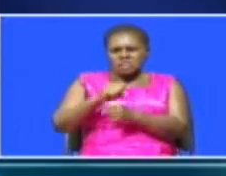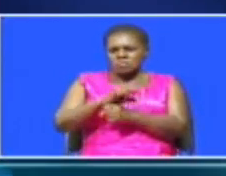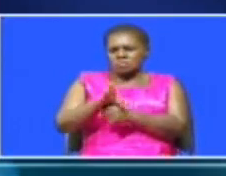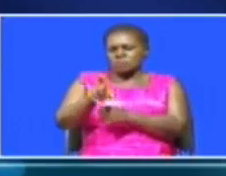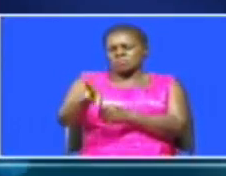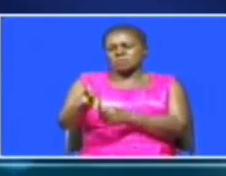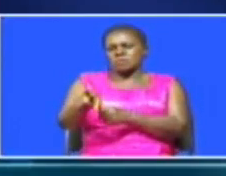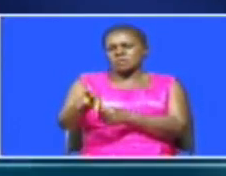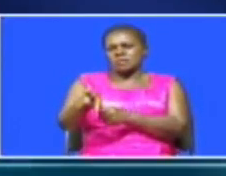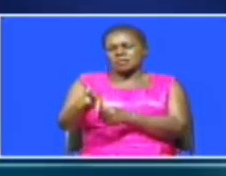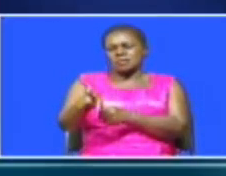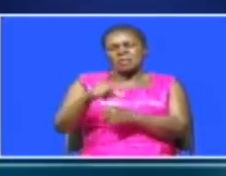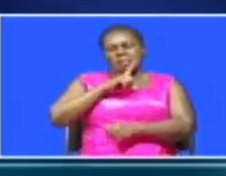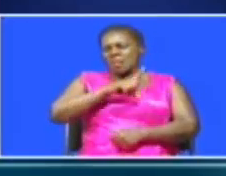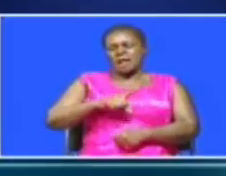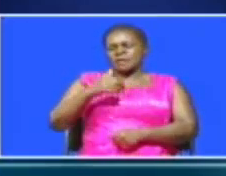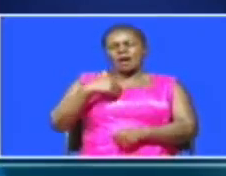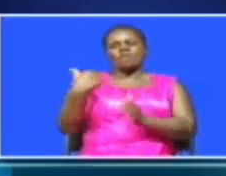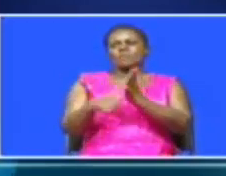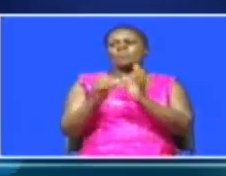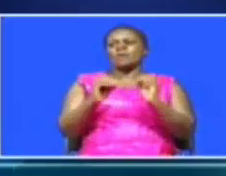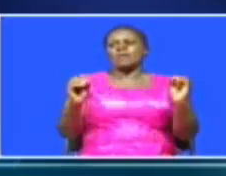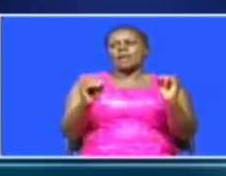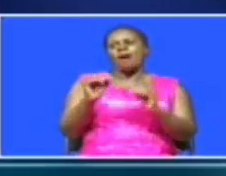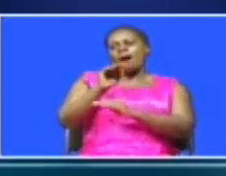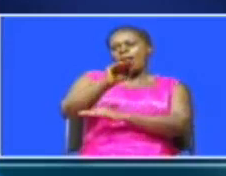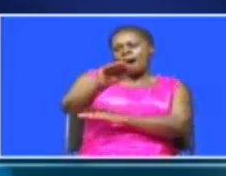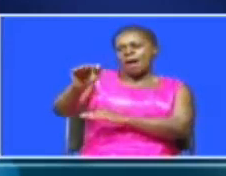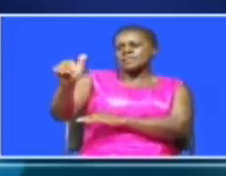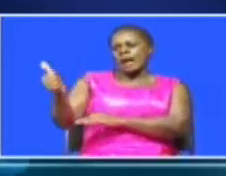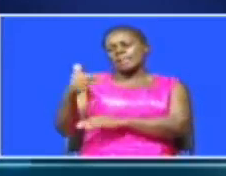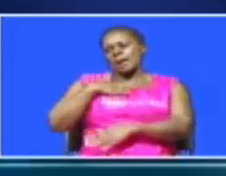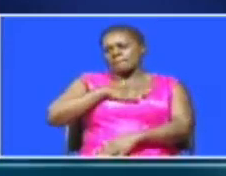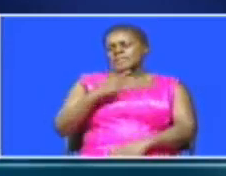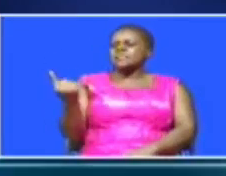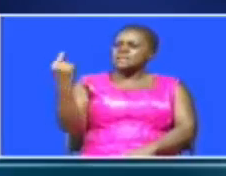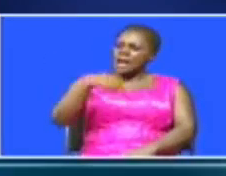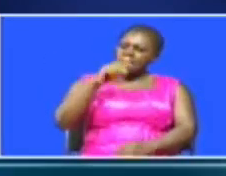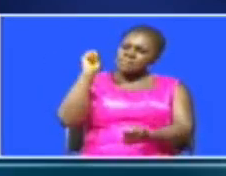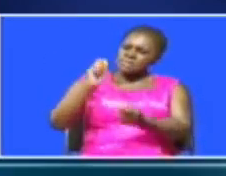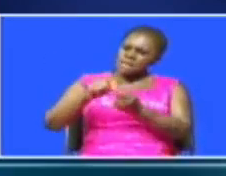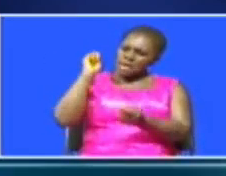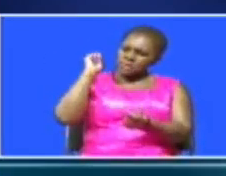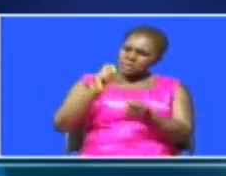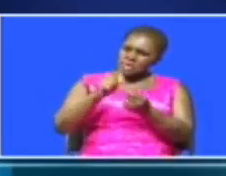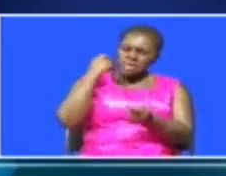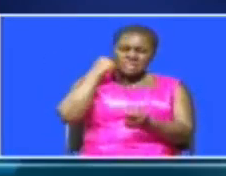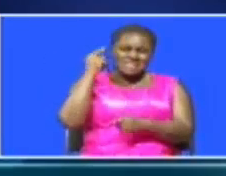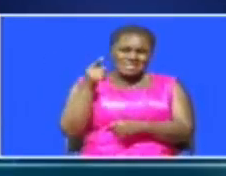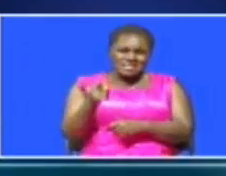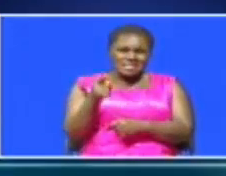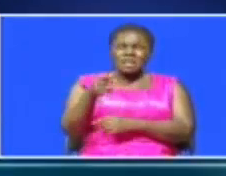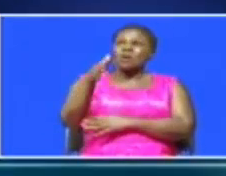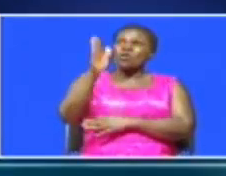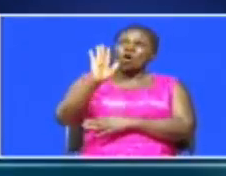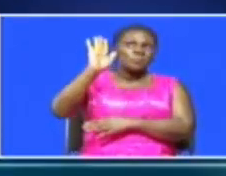naona alhamdulillah sina neno. Tuwaomba na wengine pia waje muhakikishe mahaya maradhi ya Mwenyezi